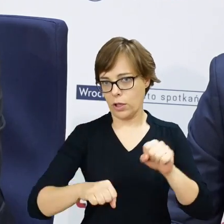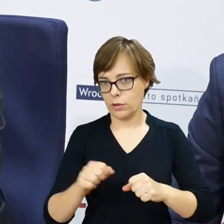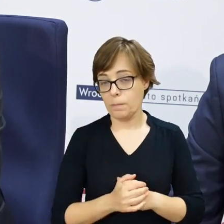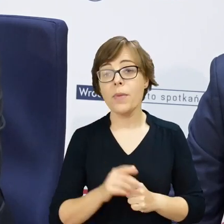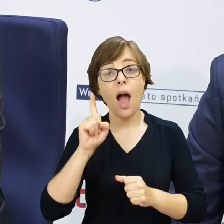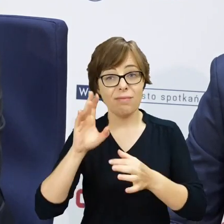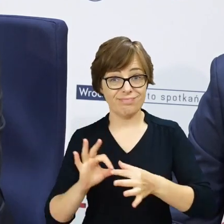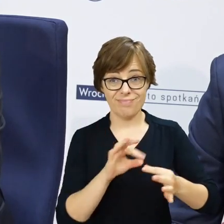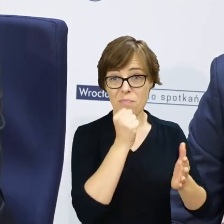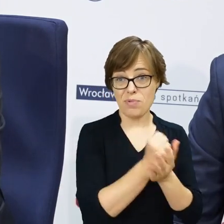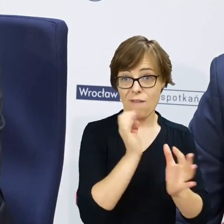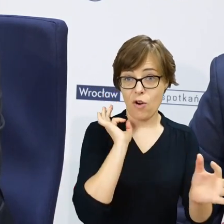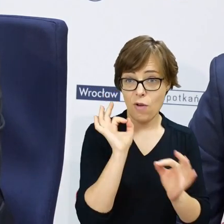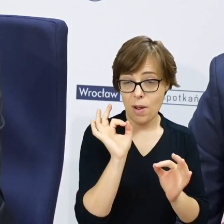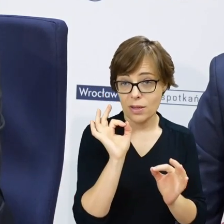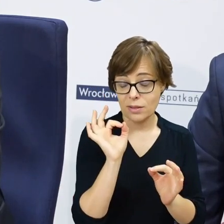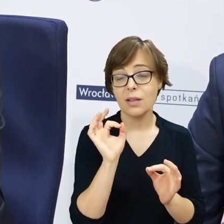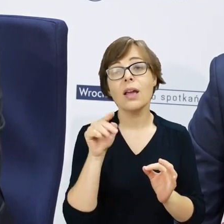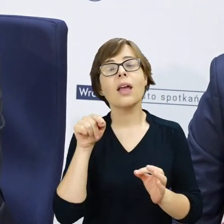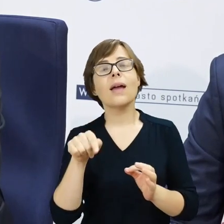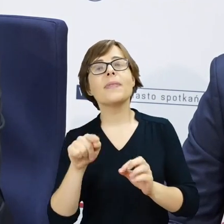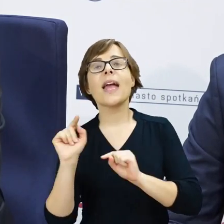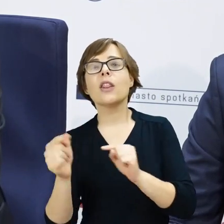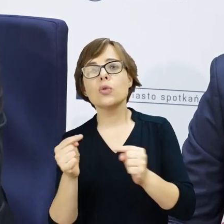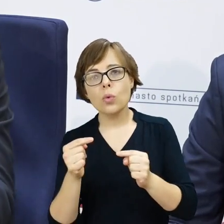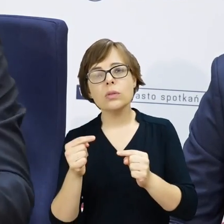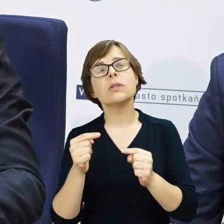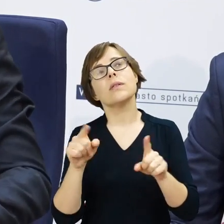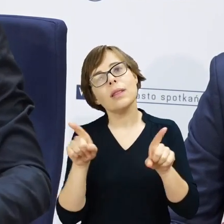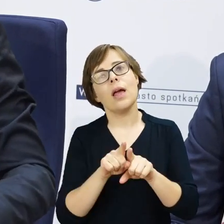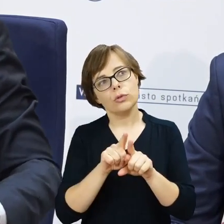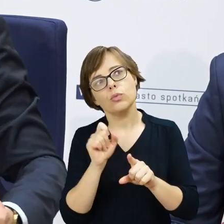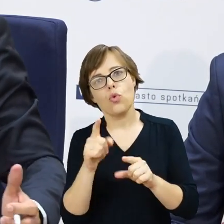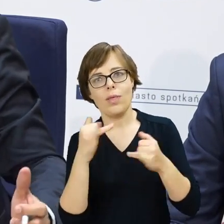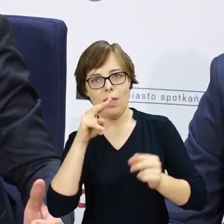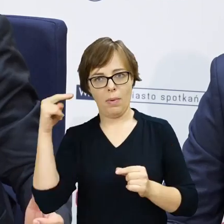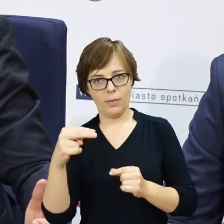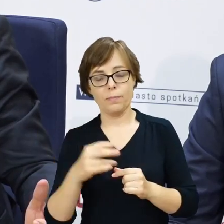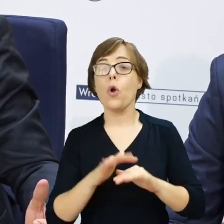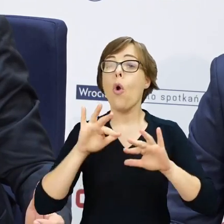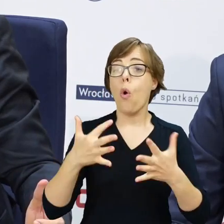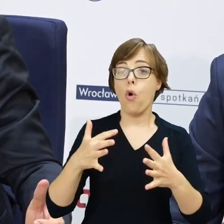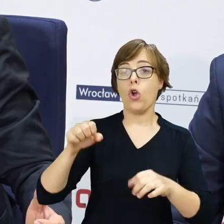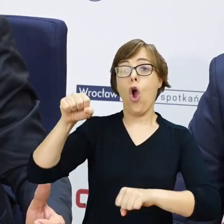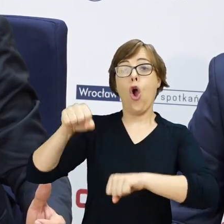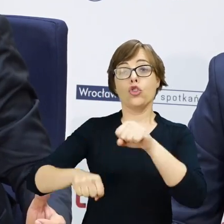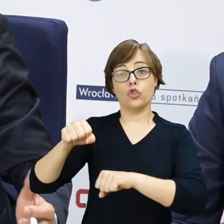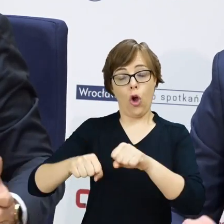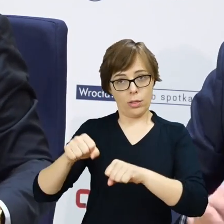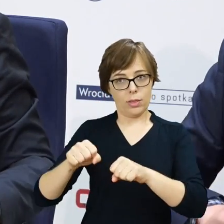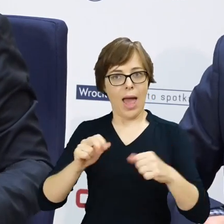ta dyskusja powinna być ustawiona jeszcze w następujący sposób. Ile może sędzia sądu